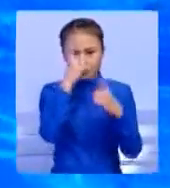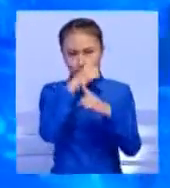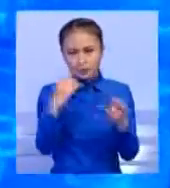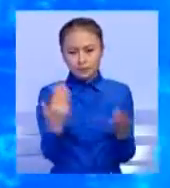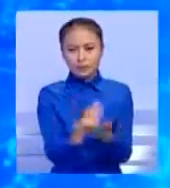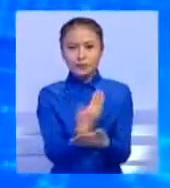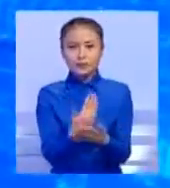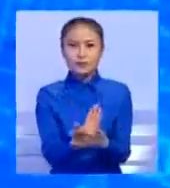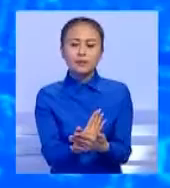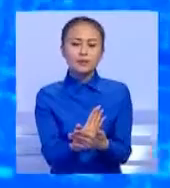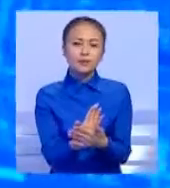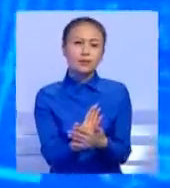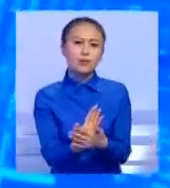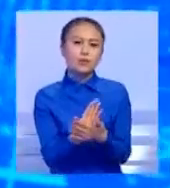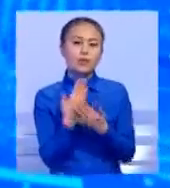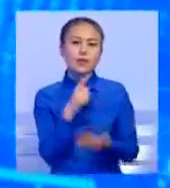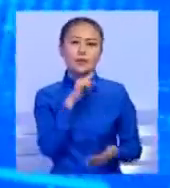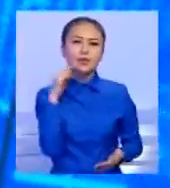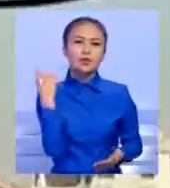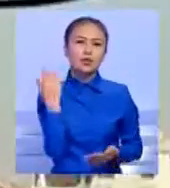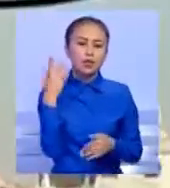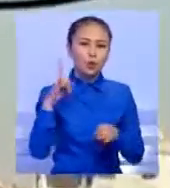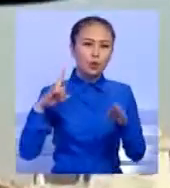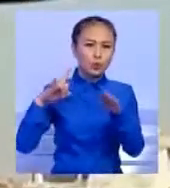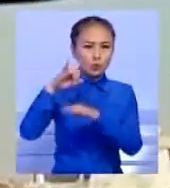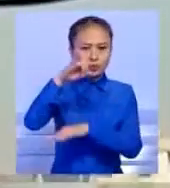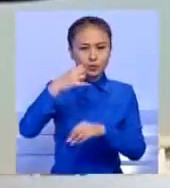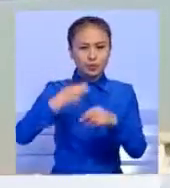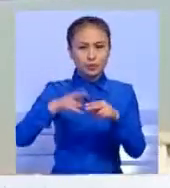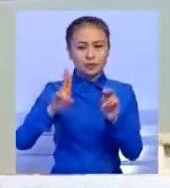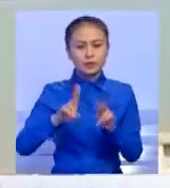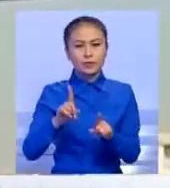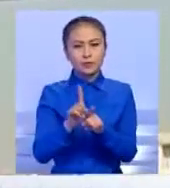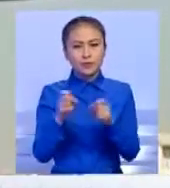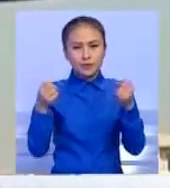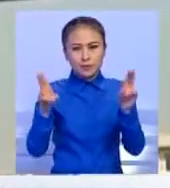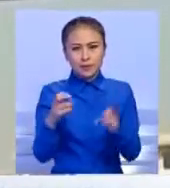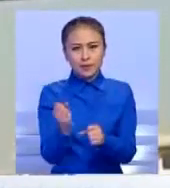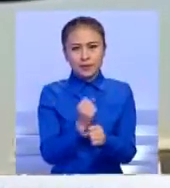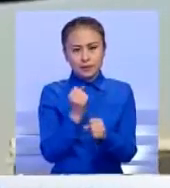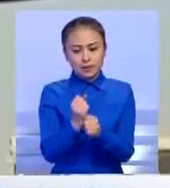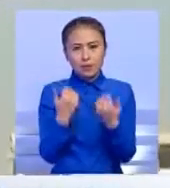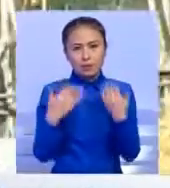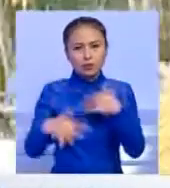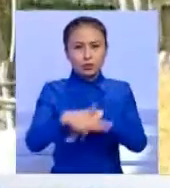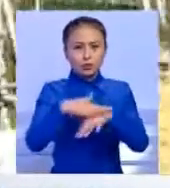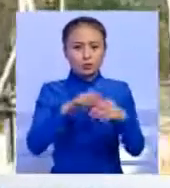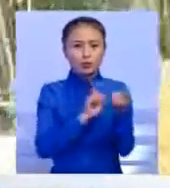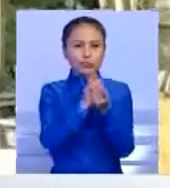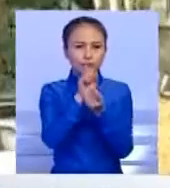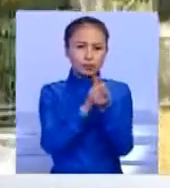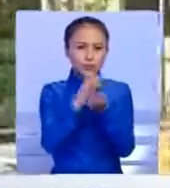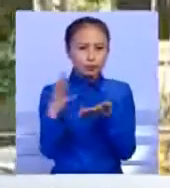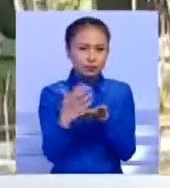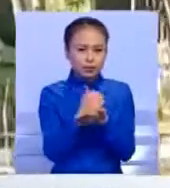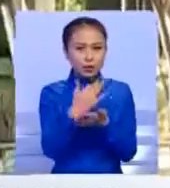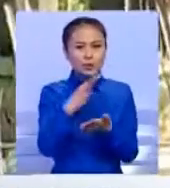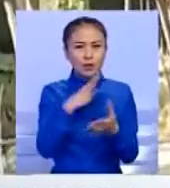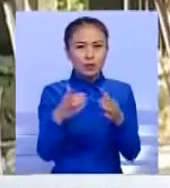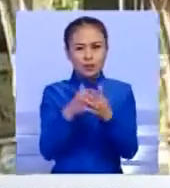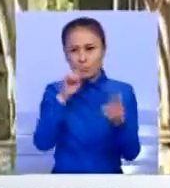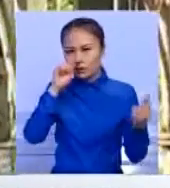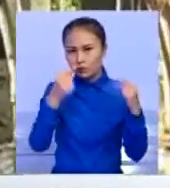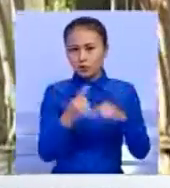ақпарат агенттігі хабарлады. Шабуыл Ресей ұшақтарының қолдауымен жүзеге асырылған. Қазір база маңында ұрыс жүріп жатыр. Айта кету